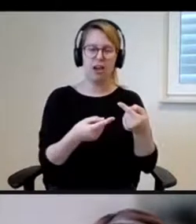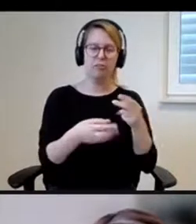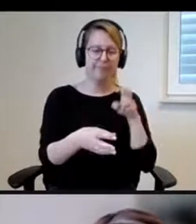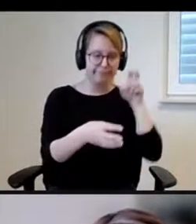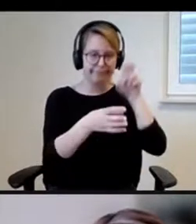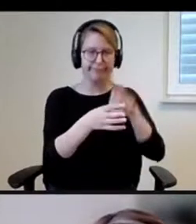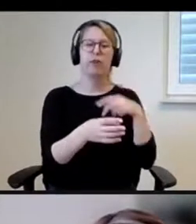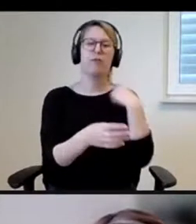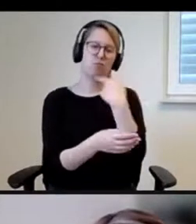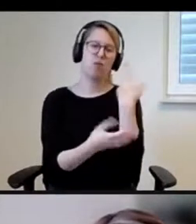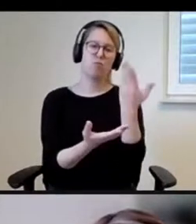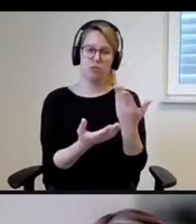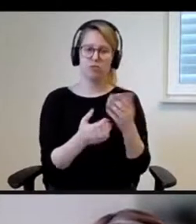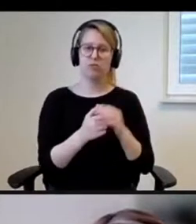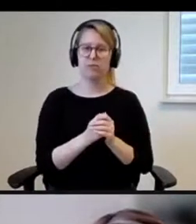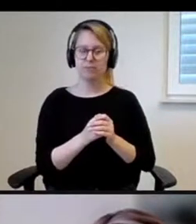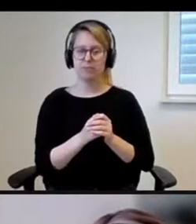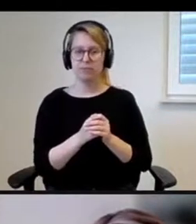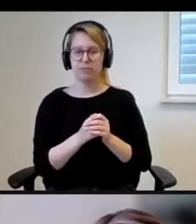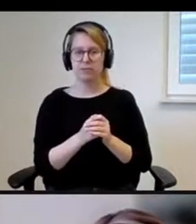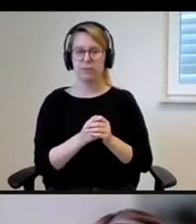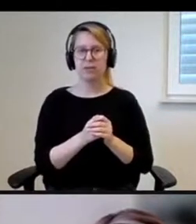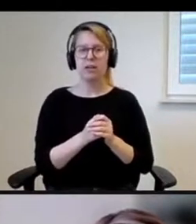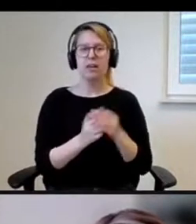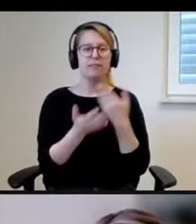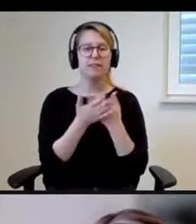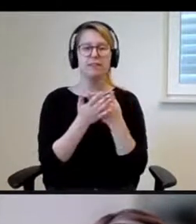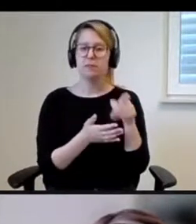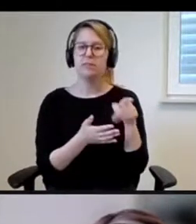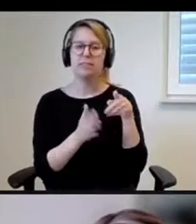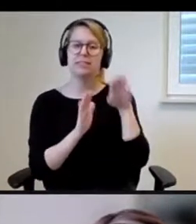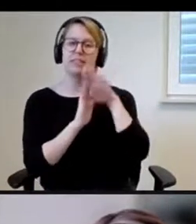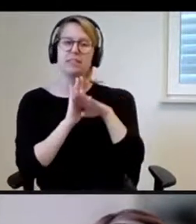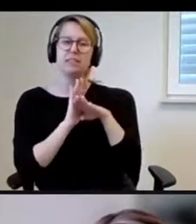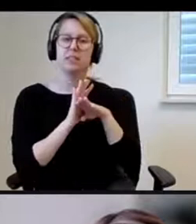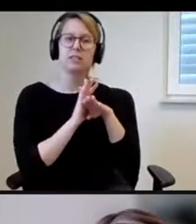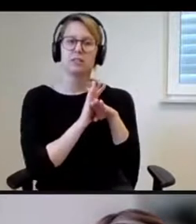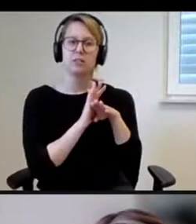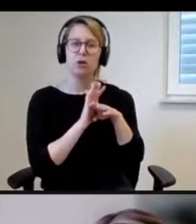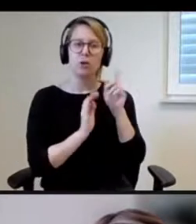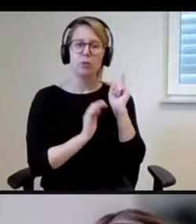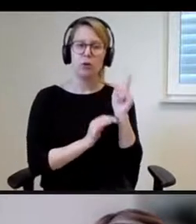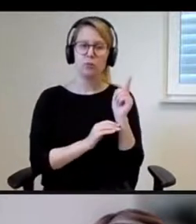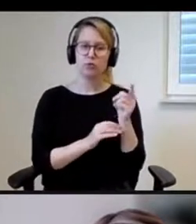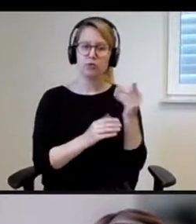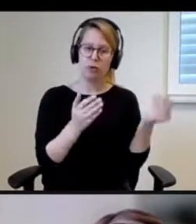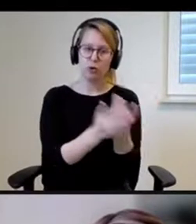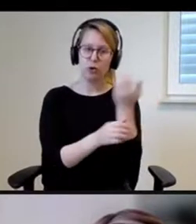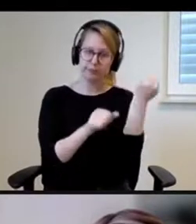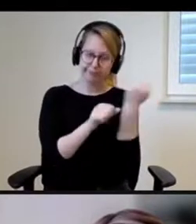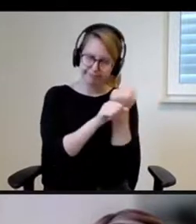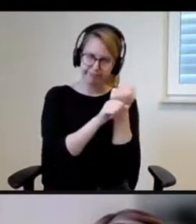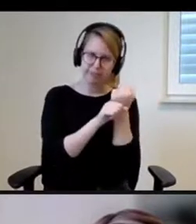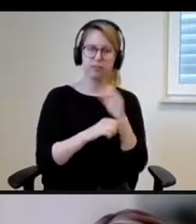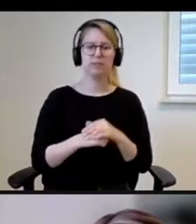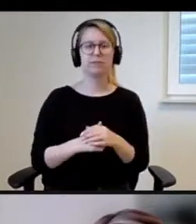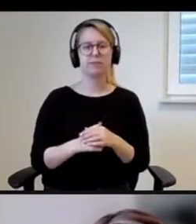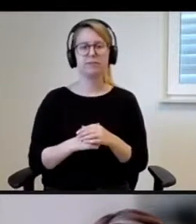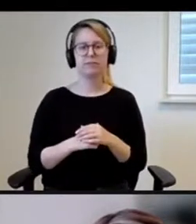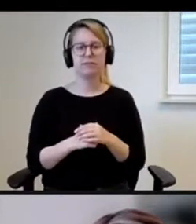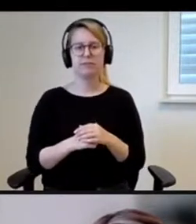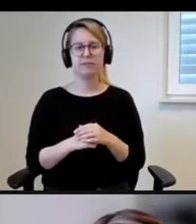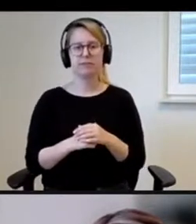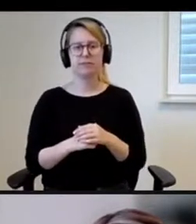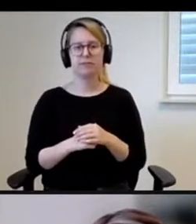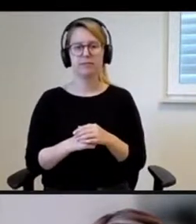das ist eben auch dringend nötig für da können an dem Bereich Führung zu. Ein